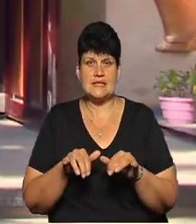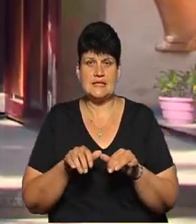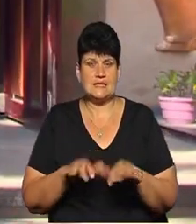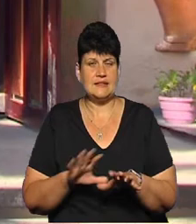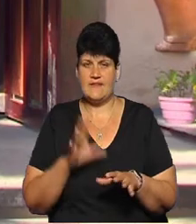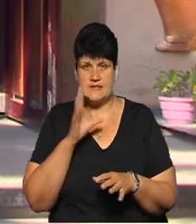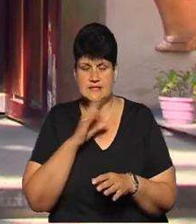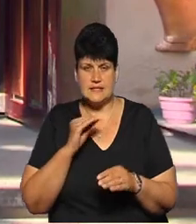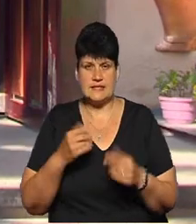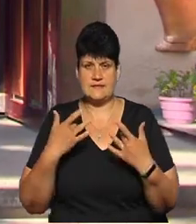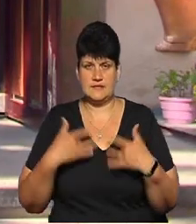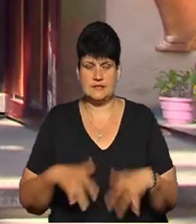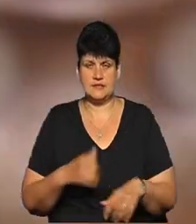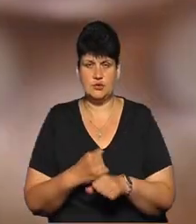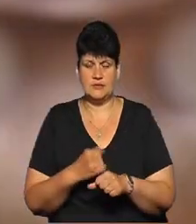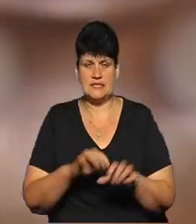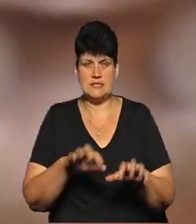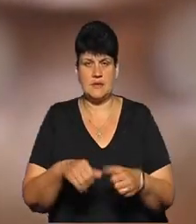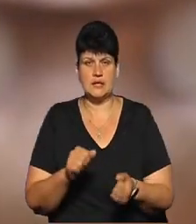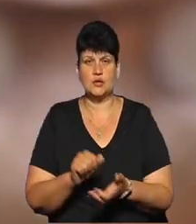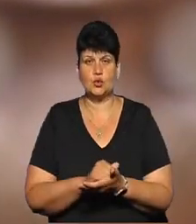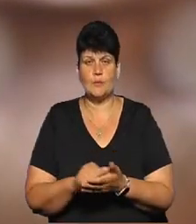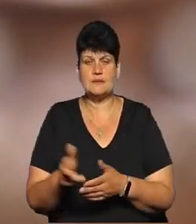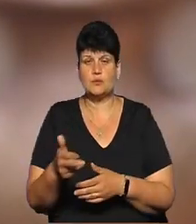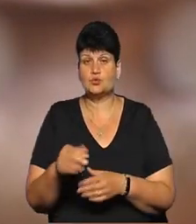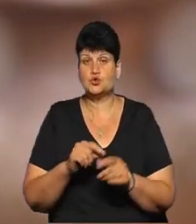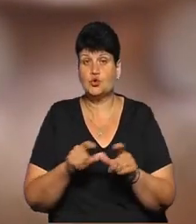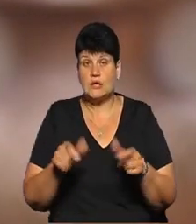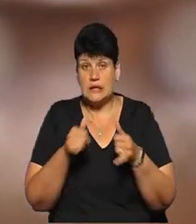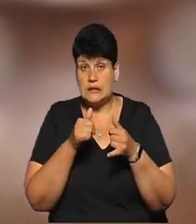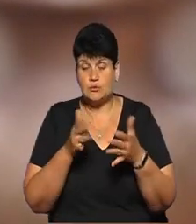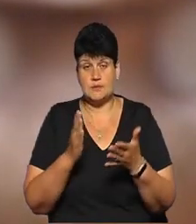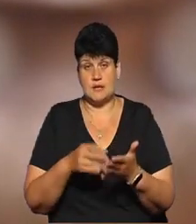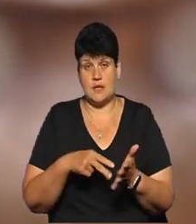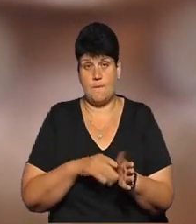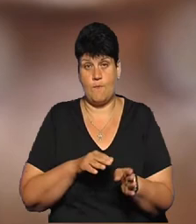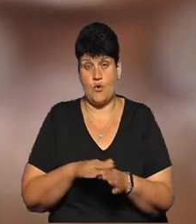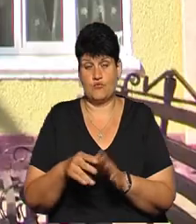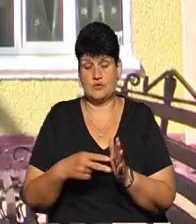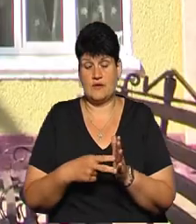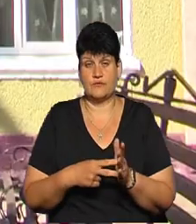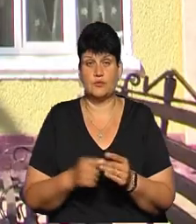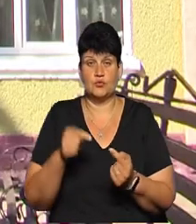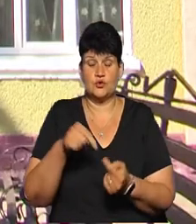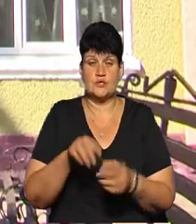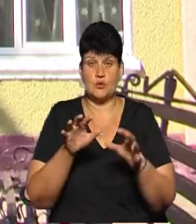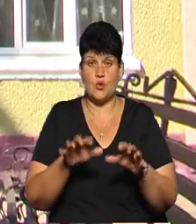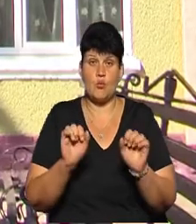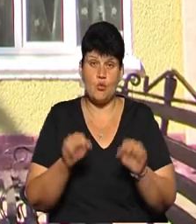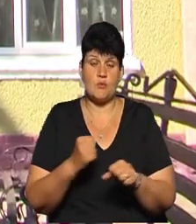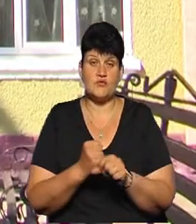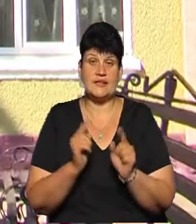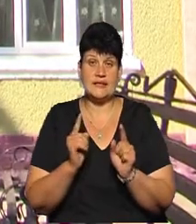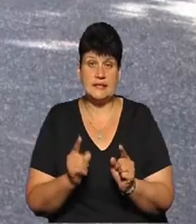з Маріупольської школи, а тому не може мати повну ставку. Відповідно до законодавства, такі вчителі можуть працювати лише за